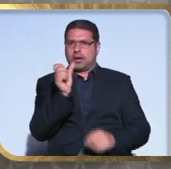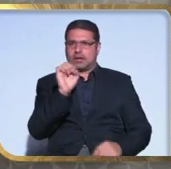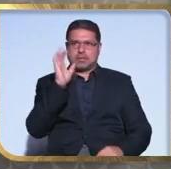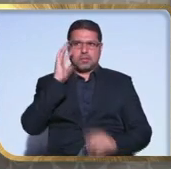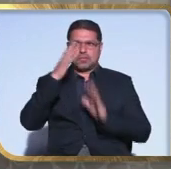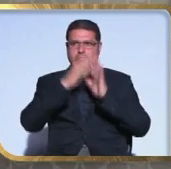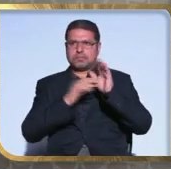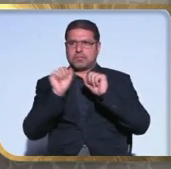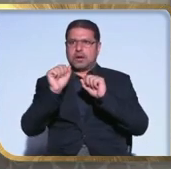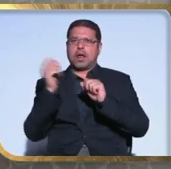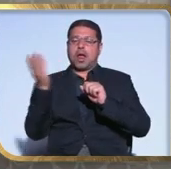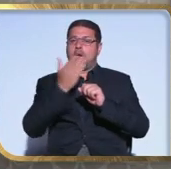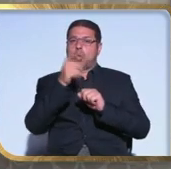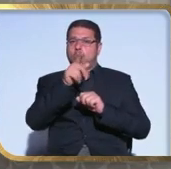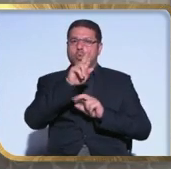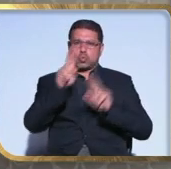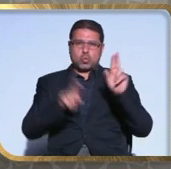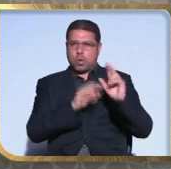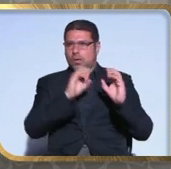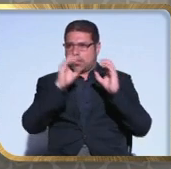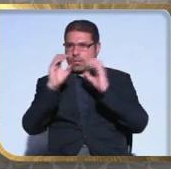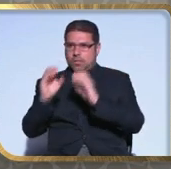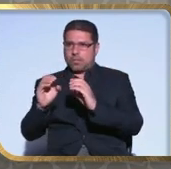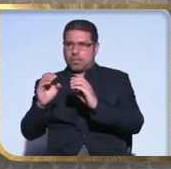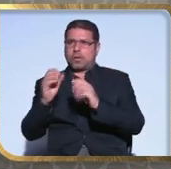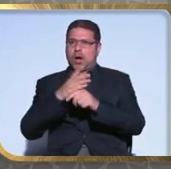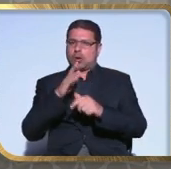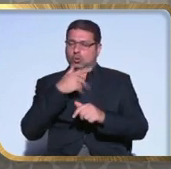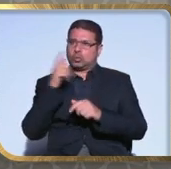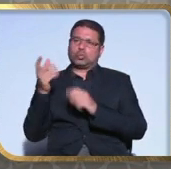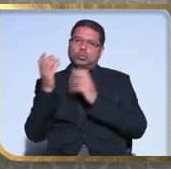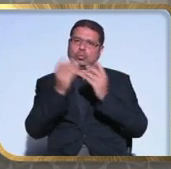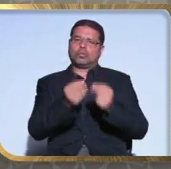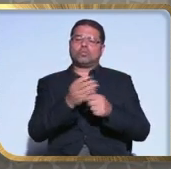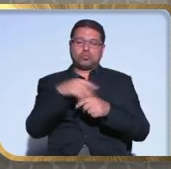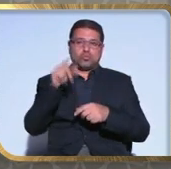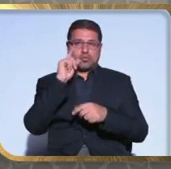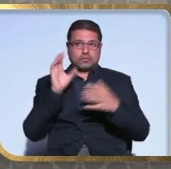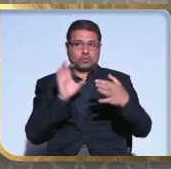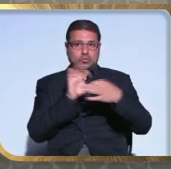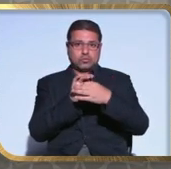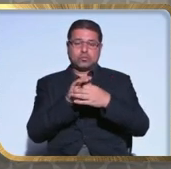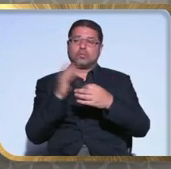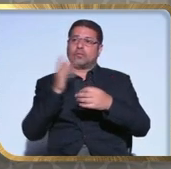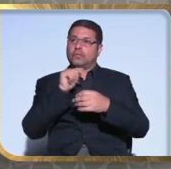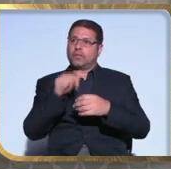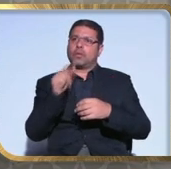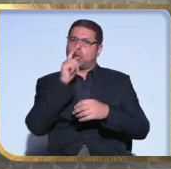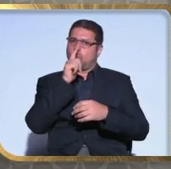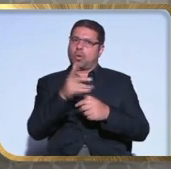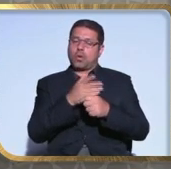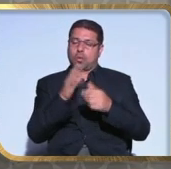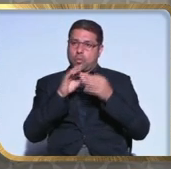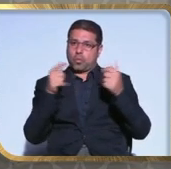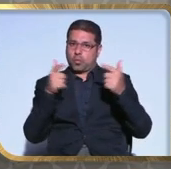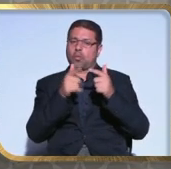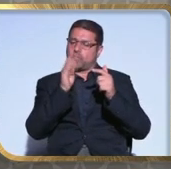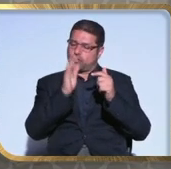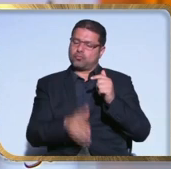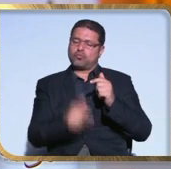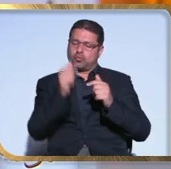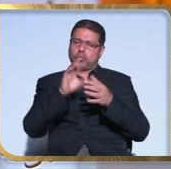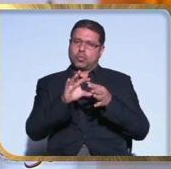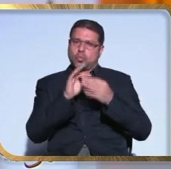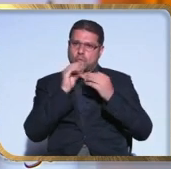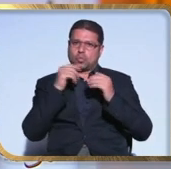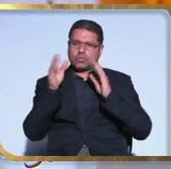صفحتنا بنستقبل كل اللي حضراتكم يعني حابين تبعتو اللي مش بيقدر يتواصل معانا من خلال الهوائي يقدر يبعث